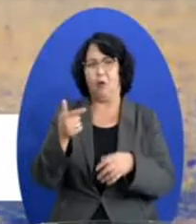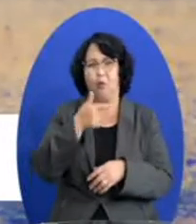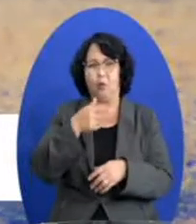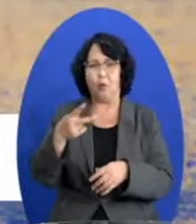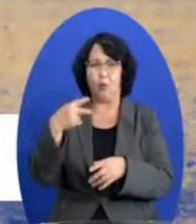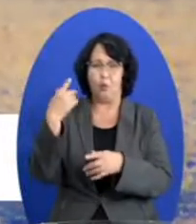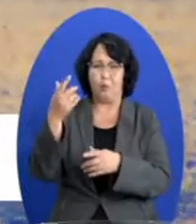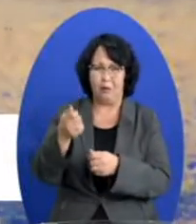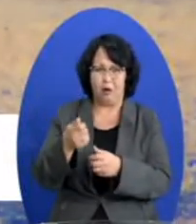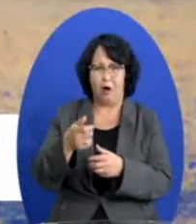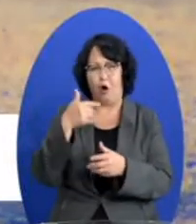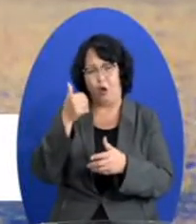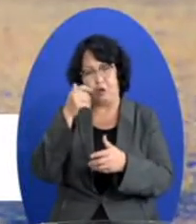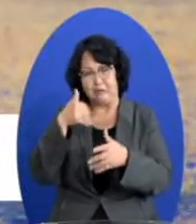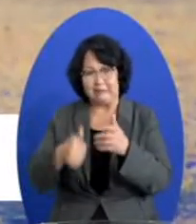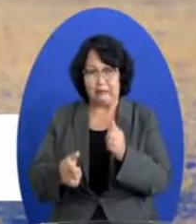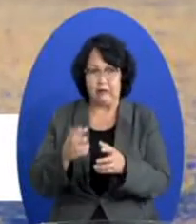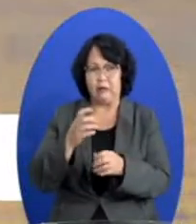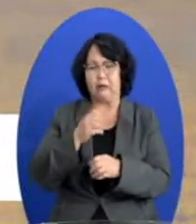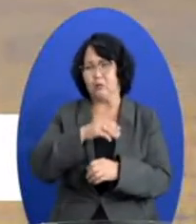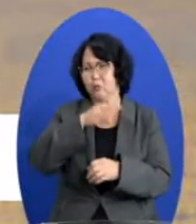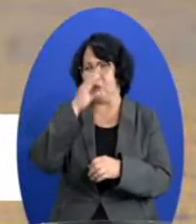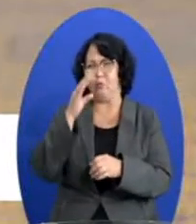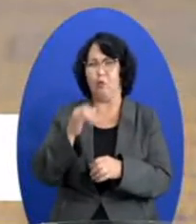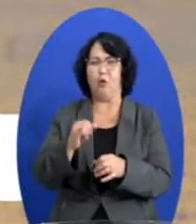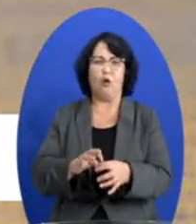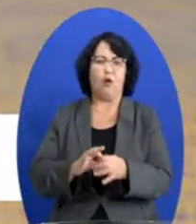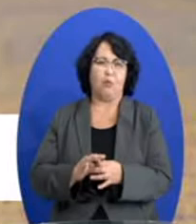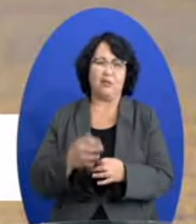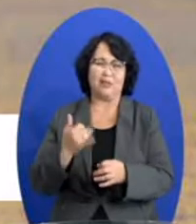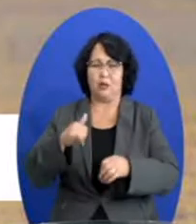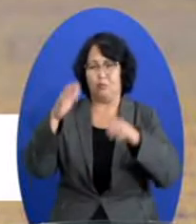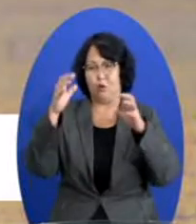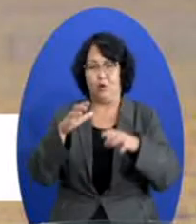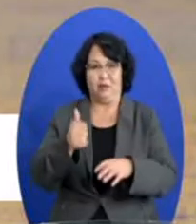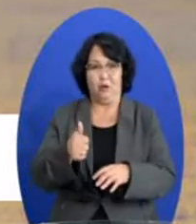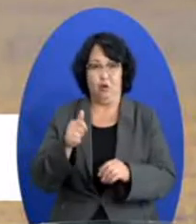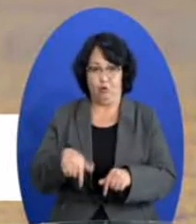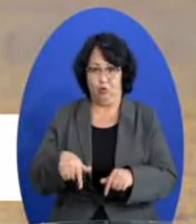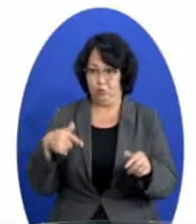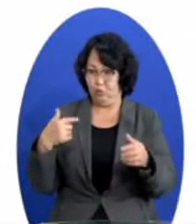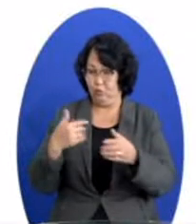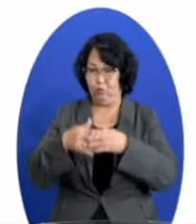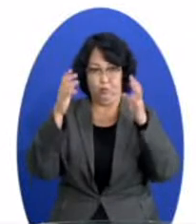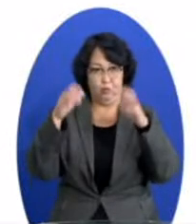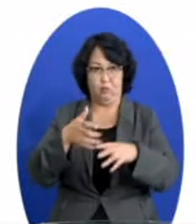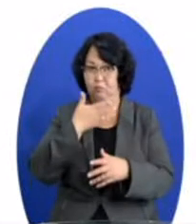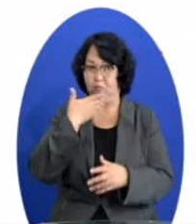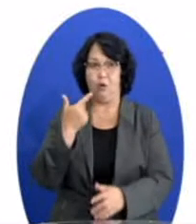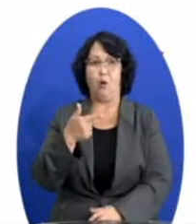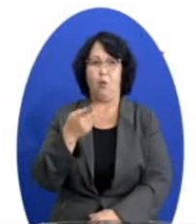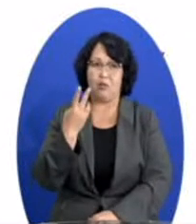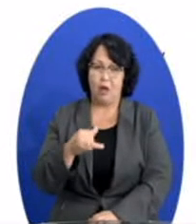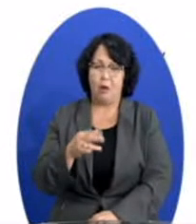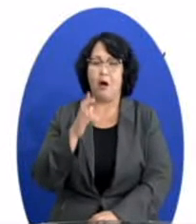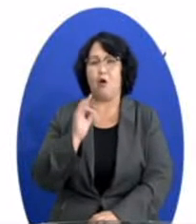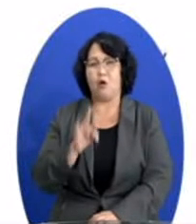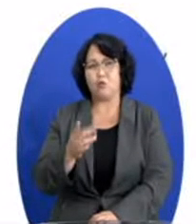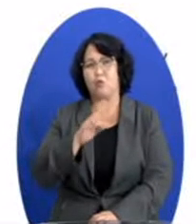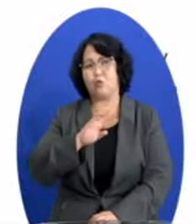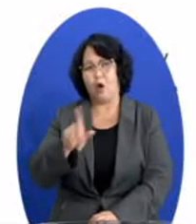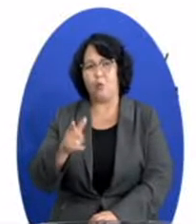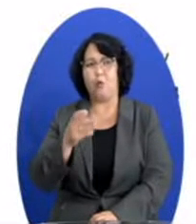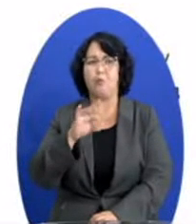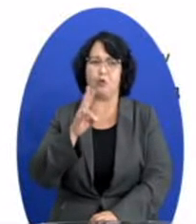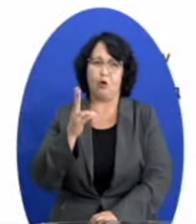ажил зуншлага муугаас хоошлож байгааг малчид хэлж байна. Бороо хор элбэг ордог зарим нутагт өнөөдрийг хүртэл хуурай байгаа юм. Говолтай, Баянхонгор,